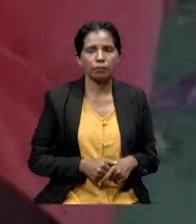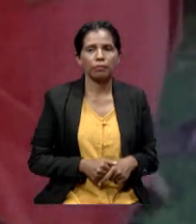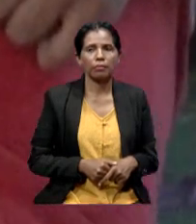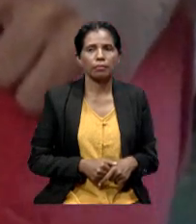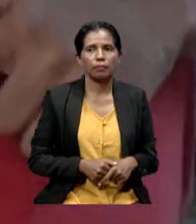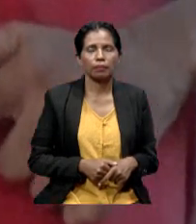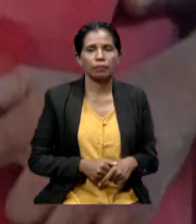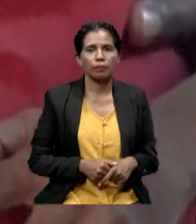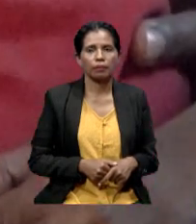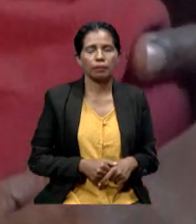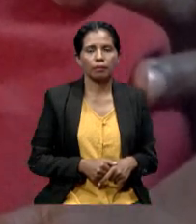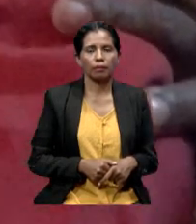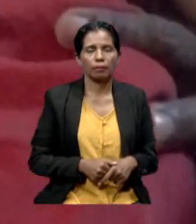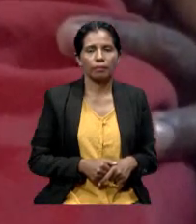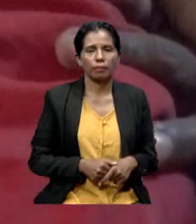ya